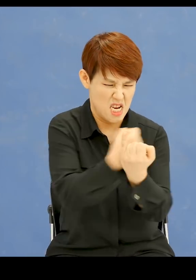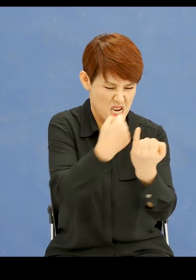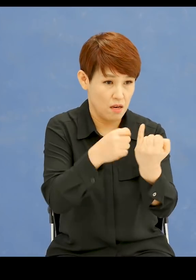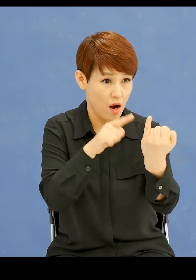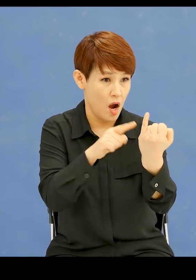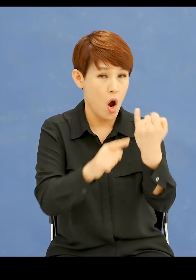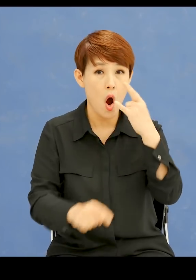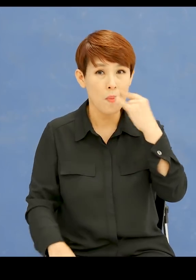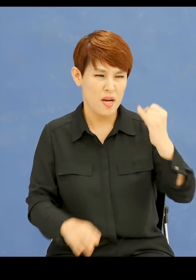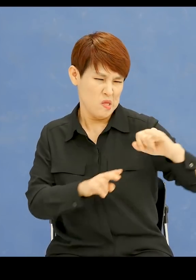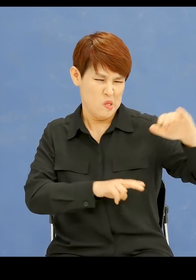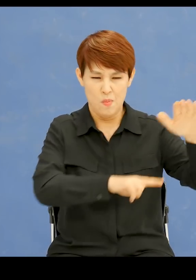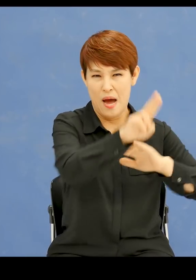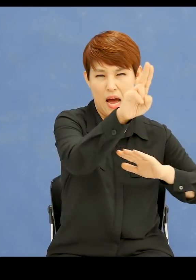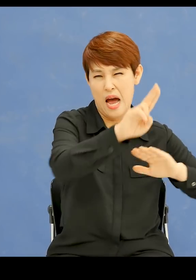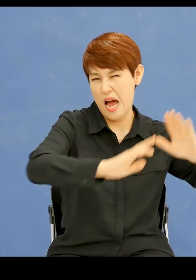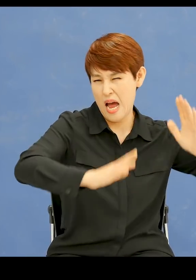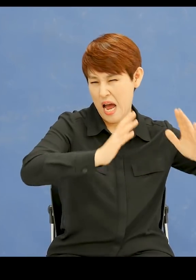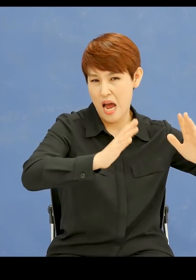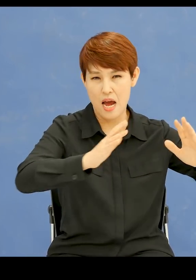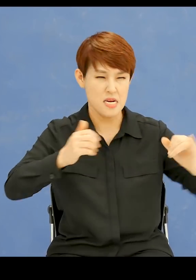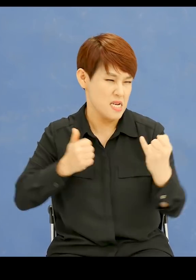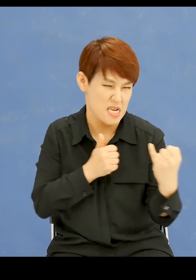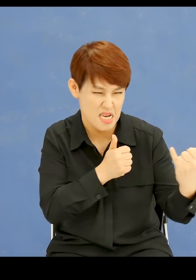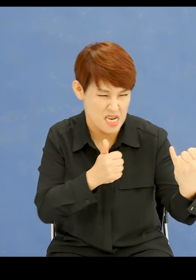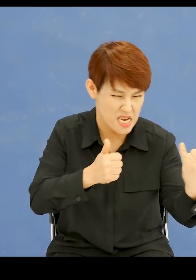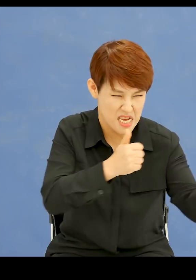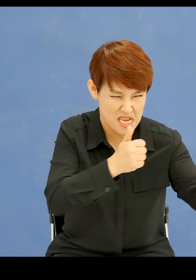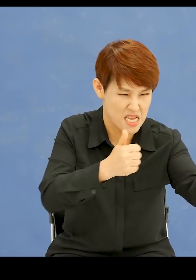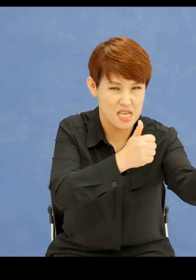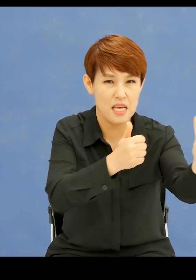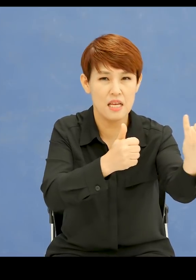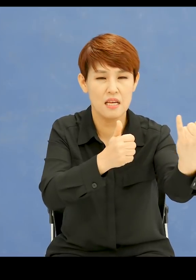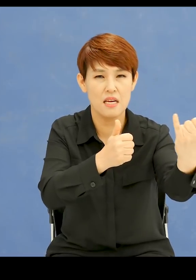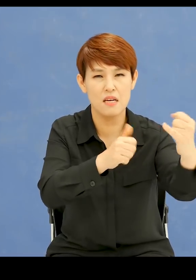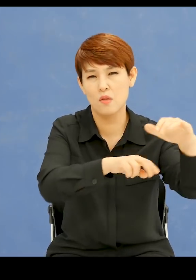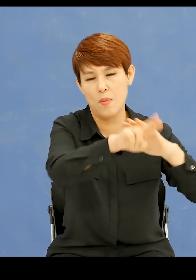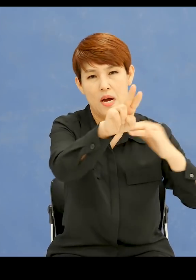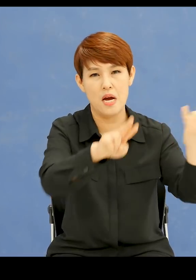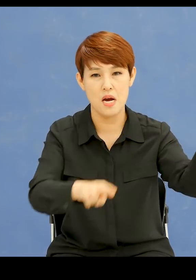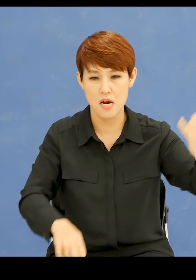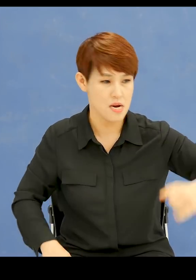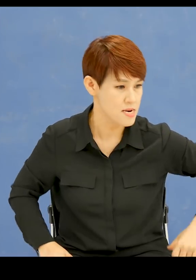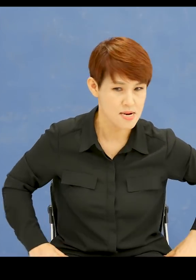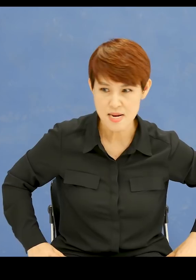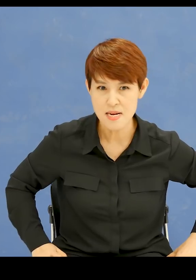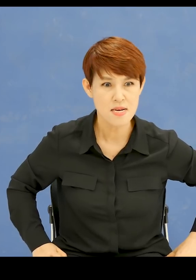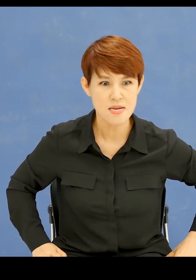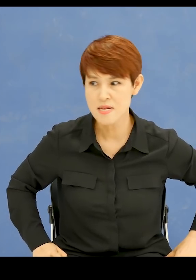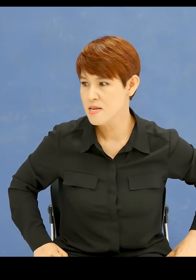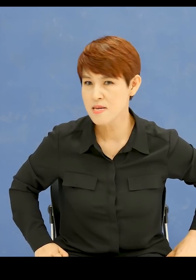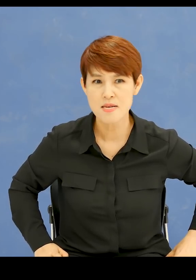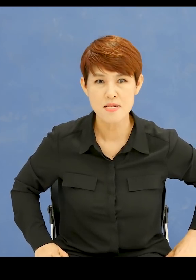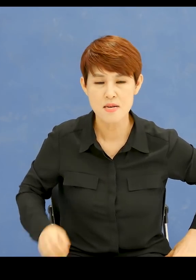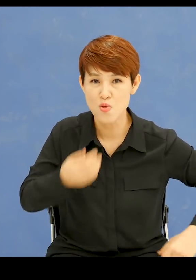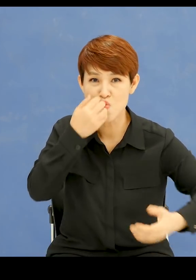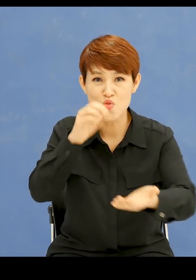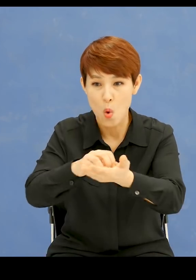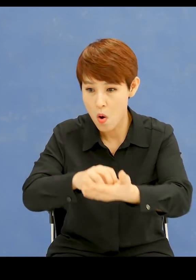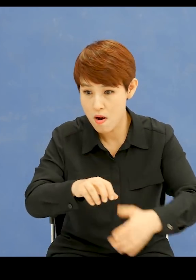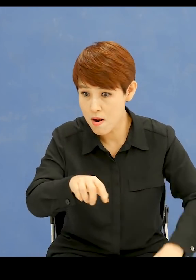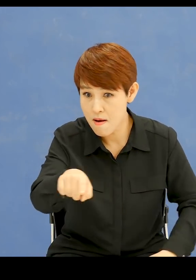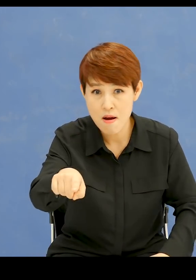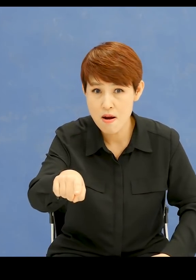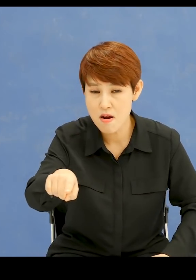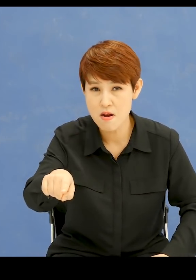도망가셨어요. 막 쫓아가시더니 길거리에서 벌어진 일이에요. 손에 또 이렇게 주변을 둘러보더니 돌멩이가 하나